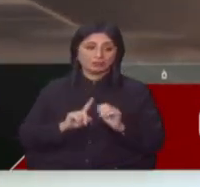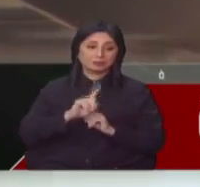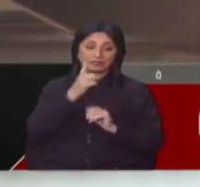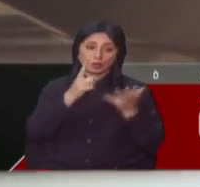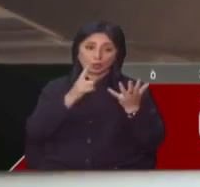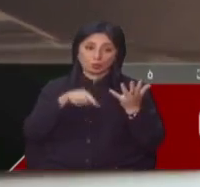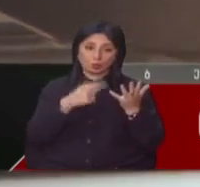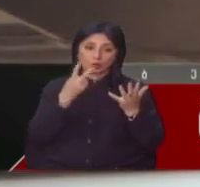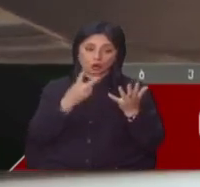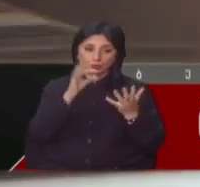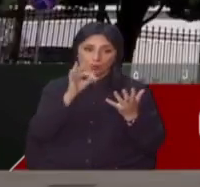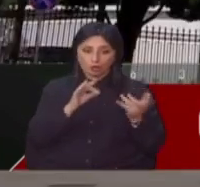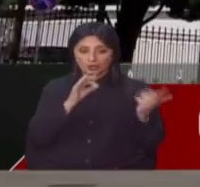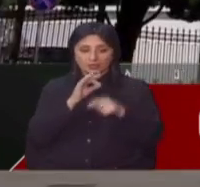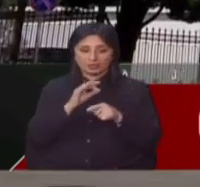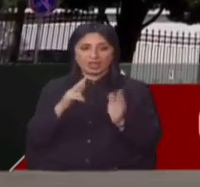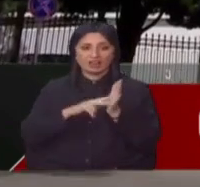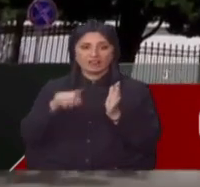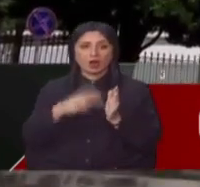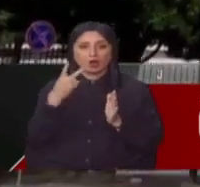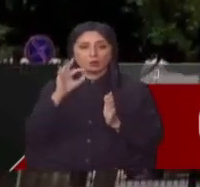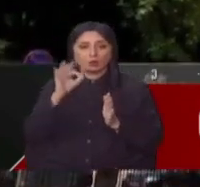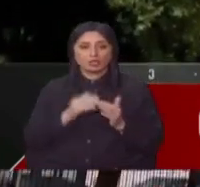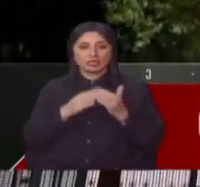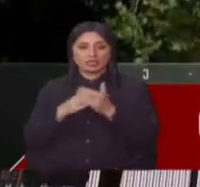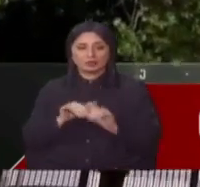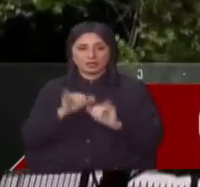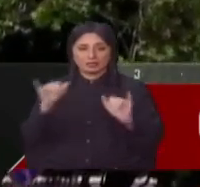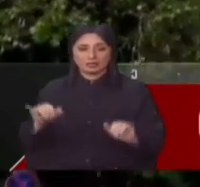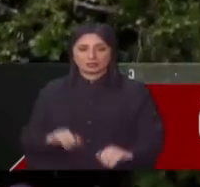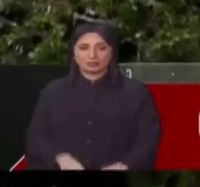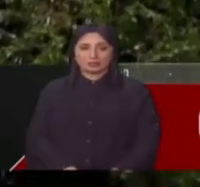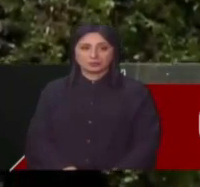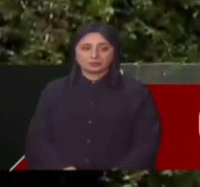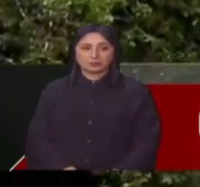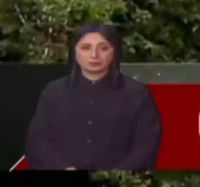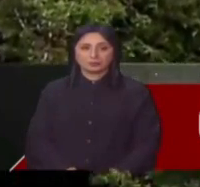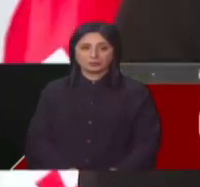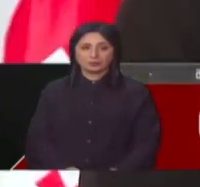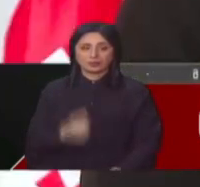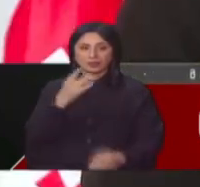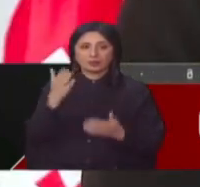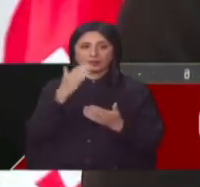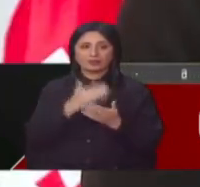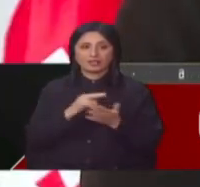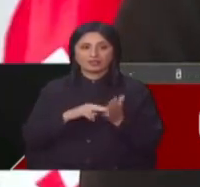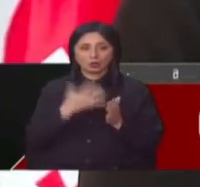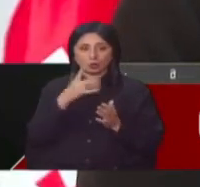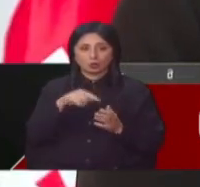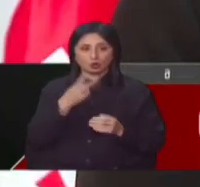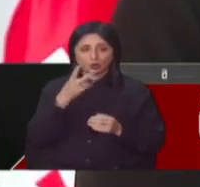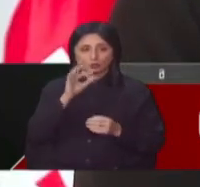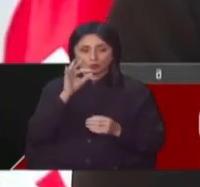პირველი 5.2%-დან 8.2%-ამდე გაზარდა. Pirul etap de când a dat gemul, cu timpul